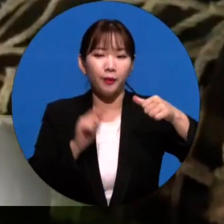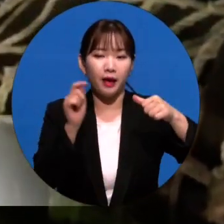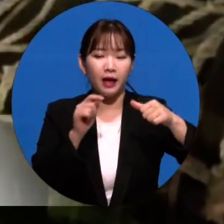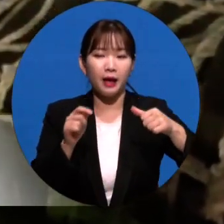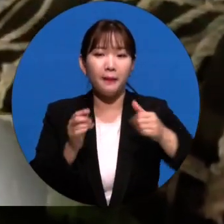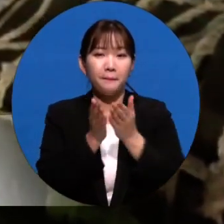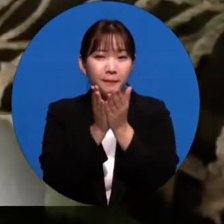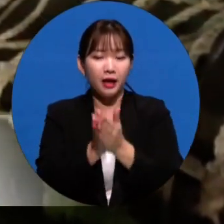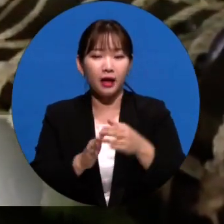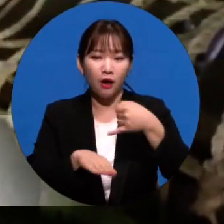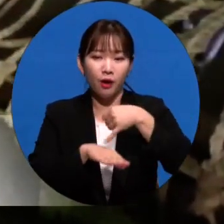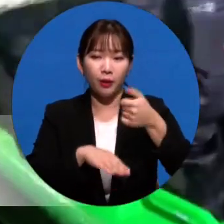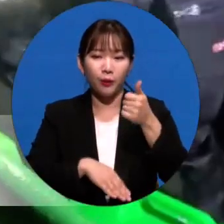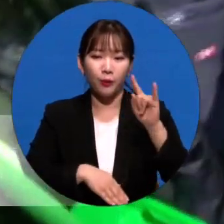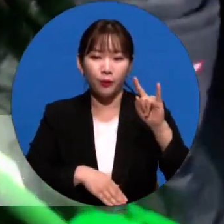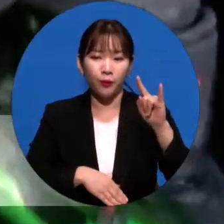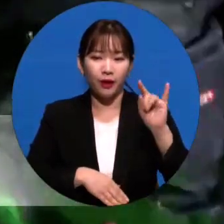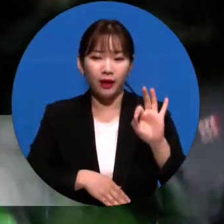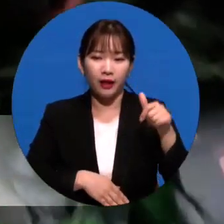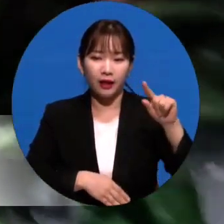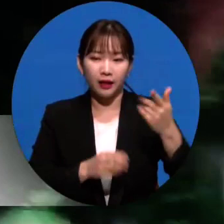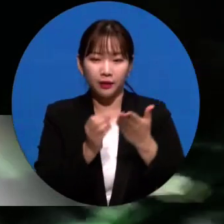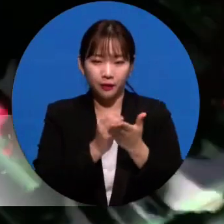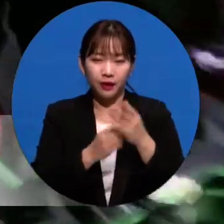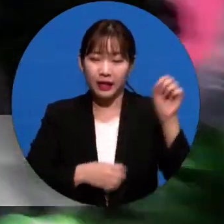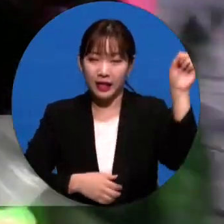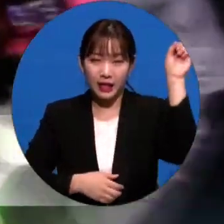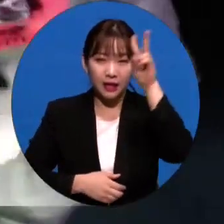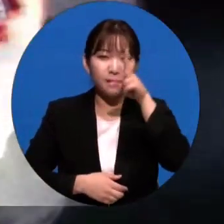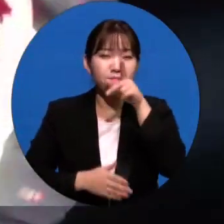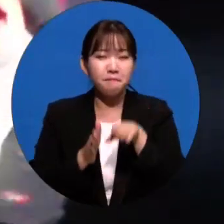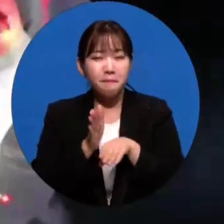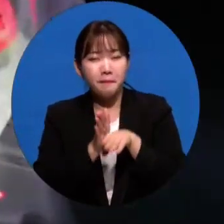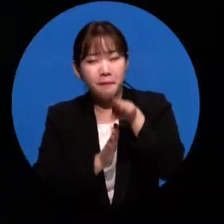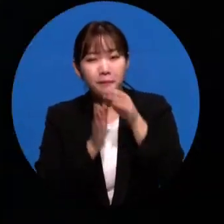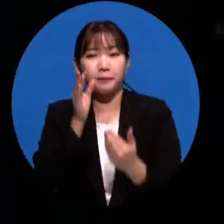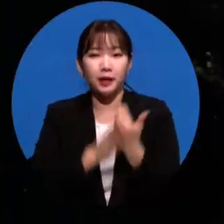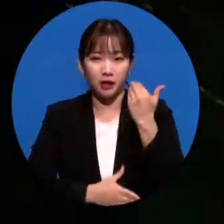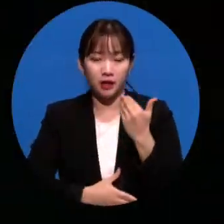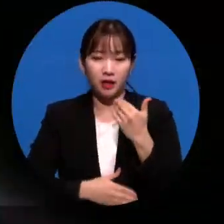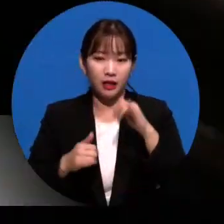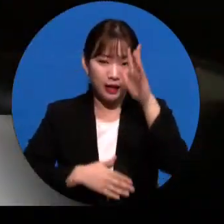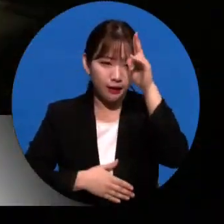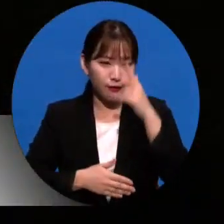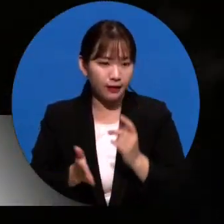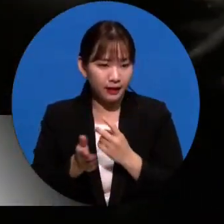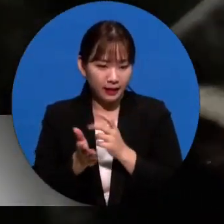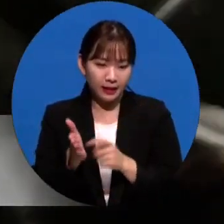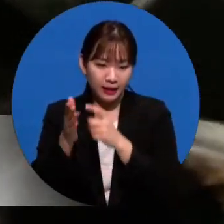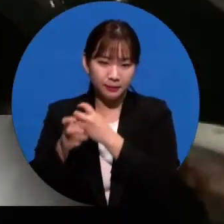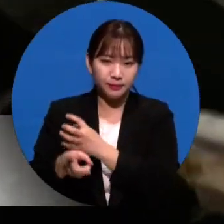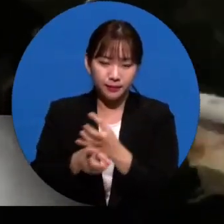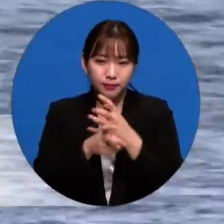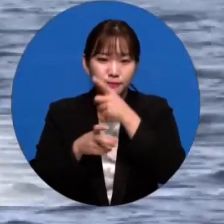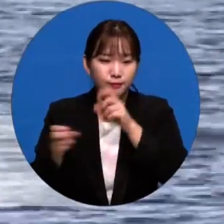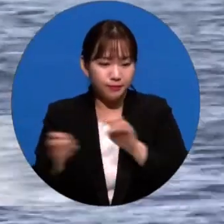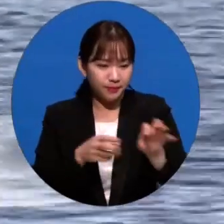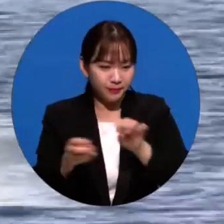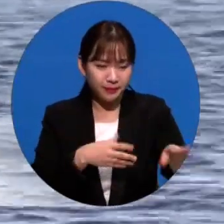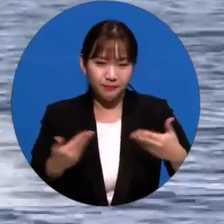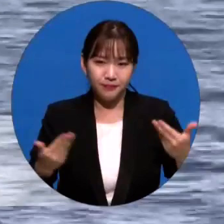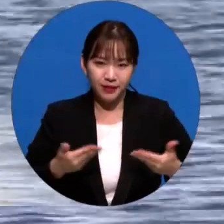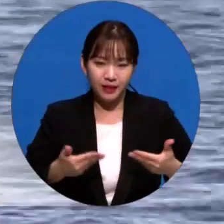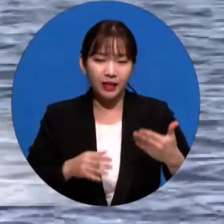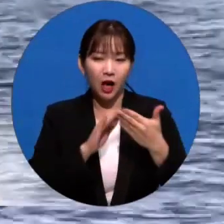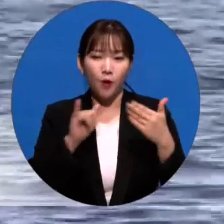화물선이 완도 횡간도 해상에서 갑자기 침수되는 사고가 발생했습니다. 해경이 긴급 출동해 배수 작업을 벌였고